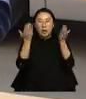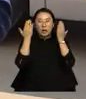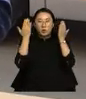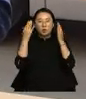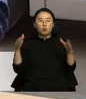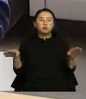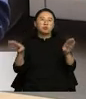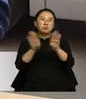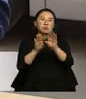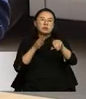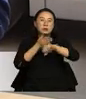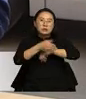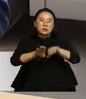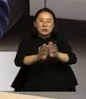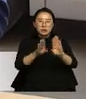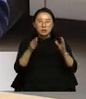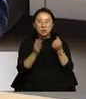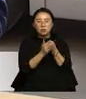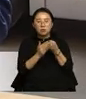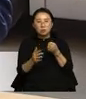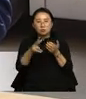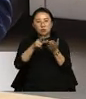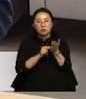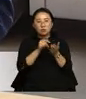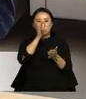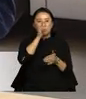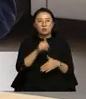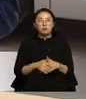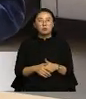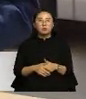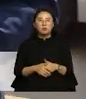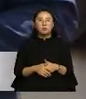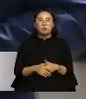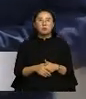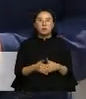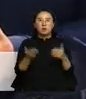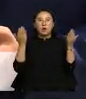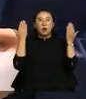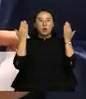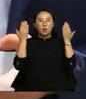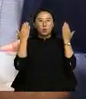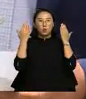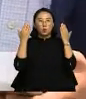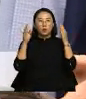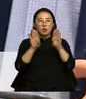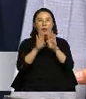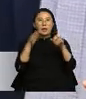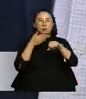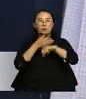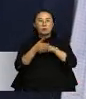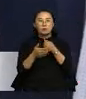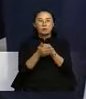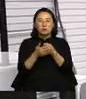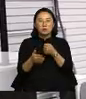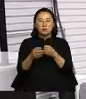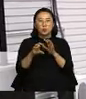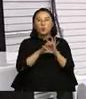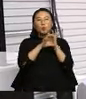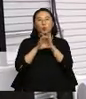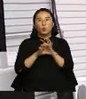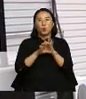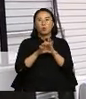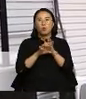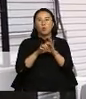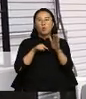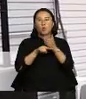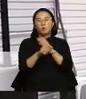좀 문을 늦게 열고 뭐 이러면서 문제가 됐다고 들었어요. 네네. 학교가 개학을 늦게 함으로써 그리고 또 코로나에 대한